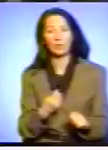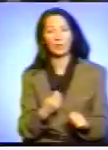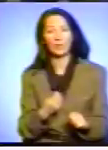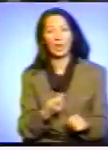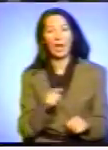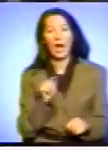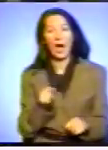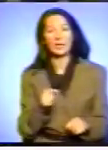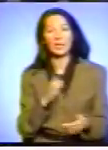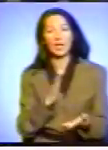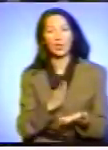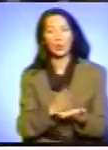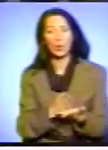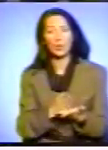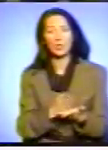они носят,